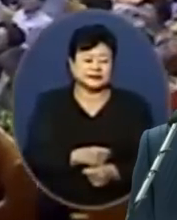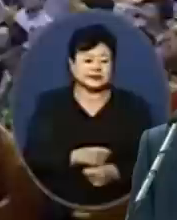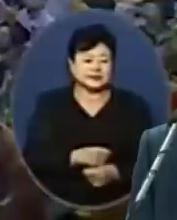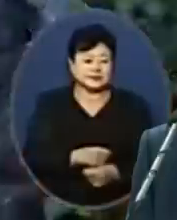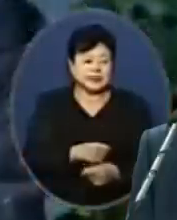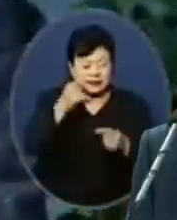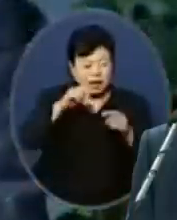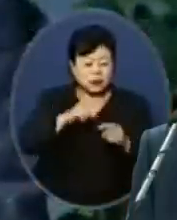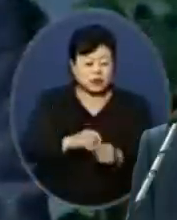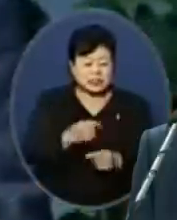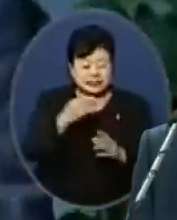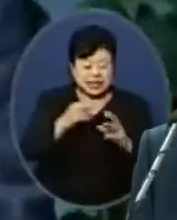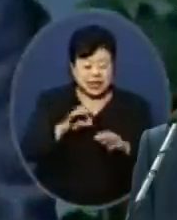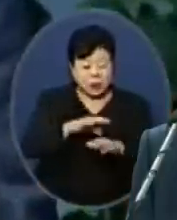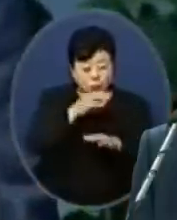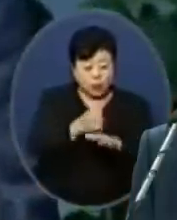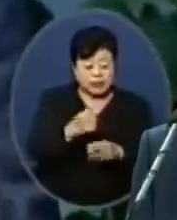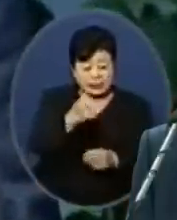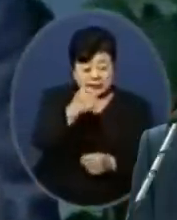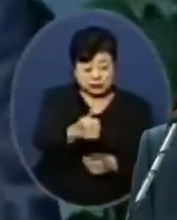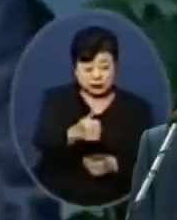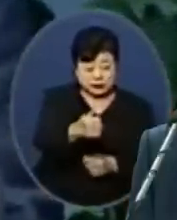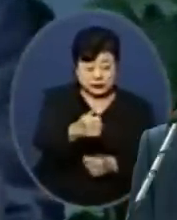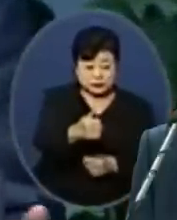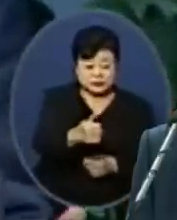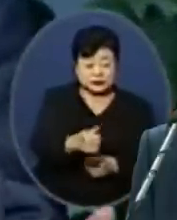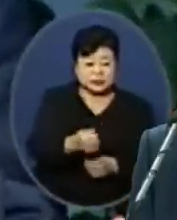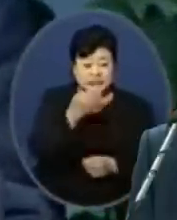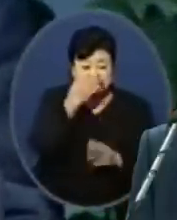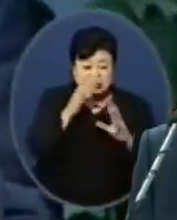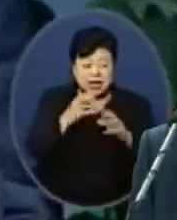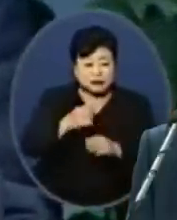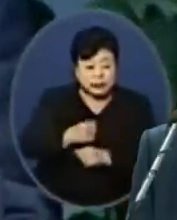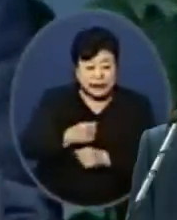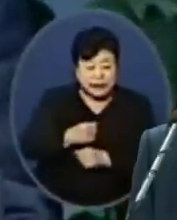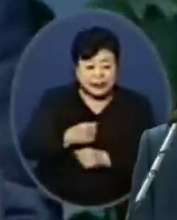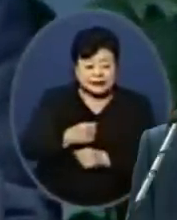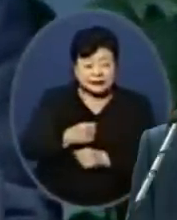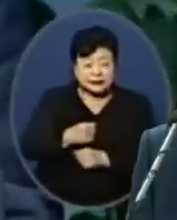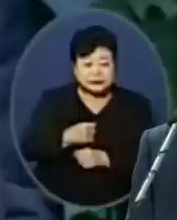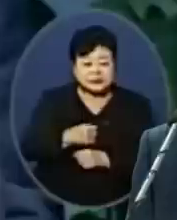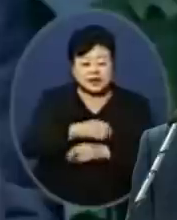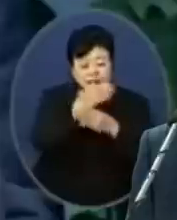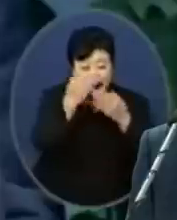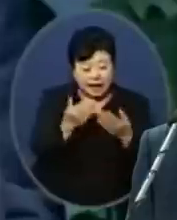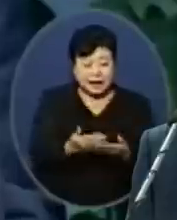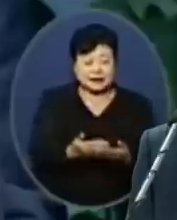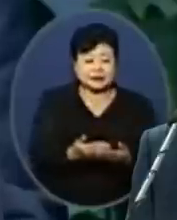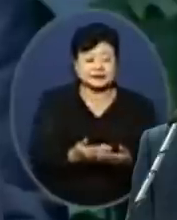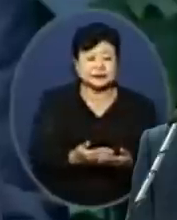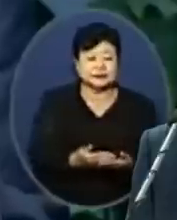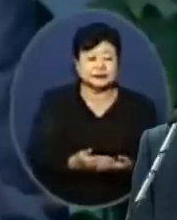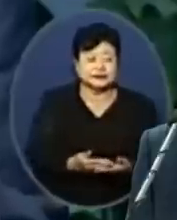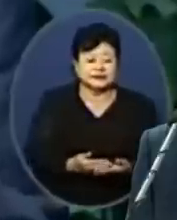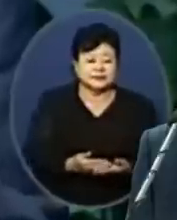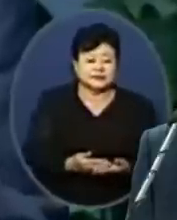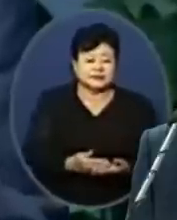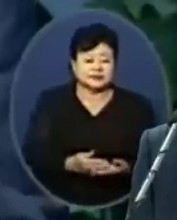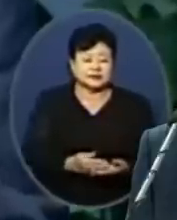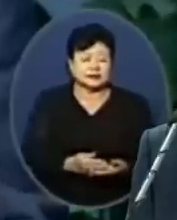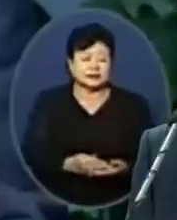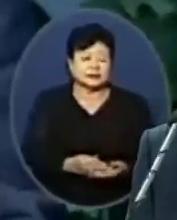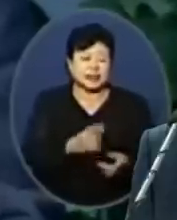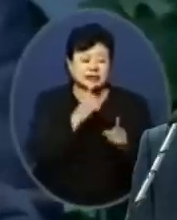이스라엘의 왕으로 대장군이고 이스라엘 군대들이 다 백전